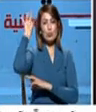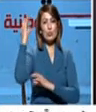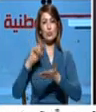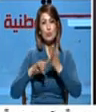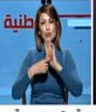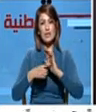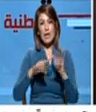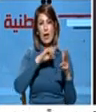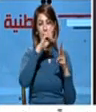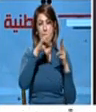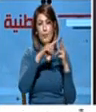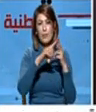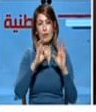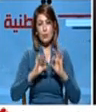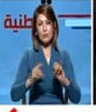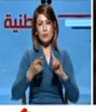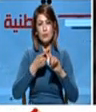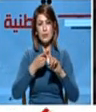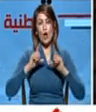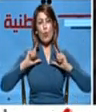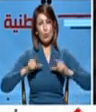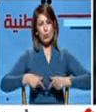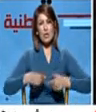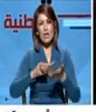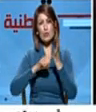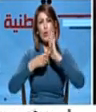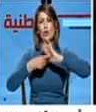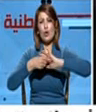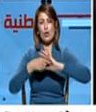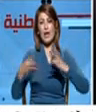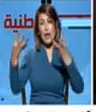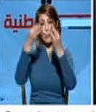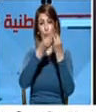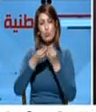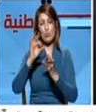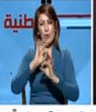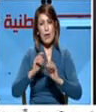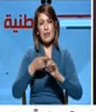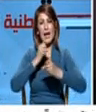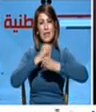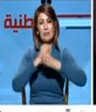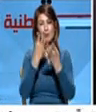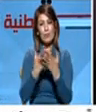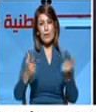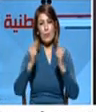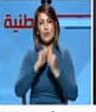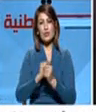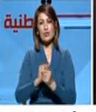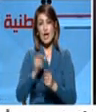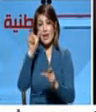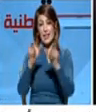الكرواتيه يعني كلها سوا شوفو نعمل تقاطعات لتكون على الاقل المنتفع